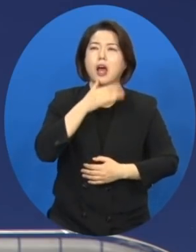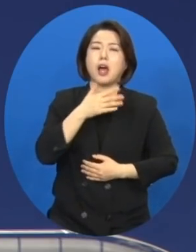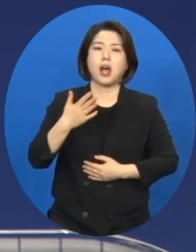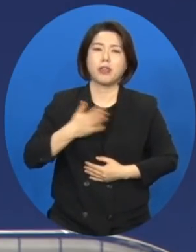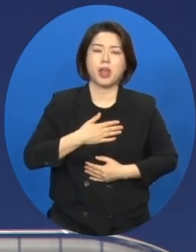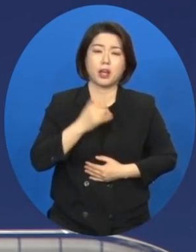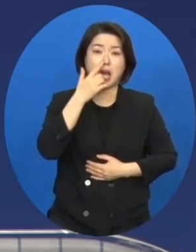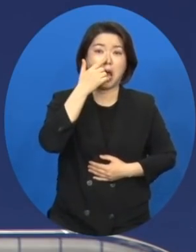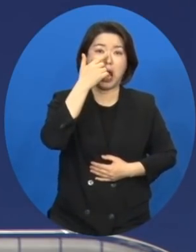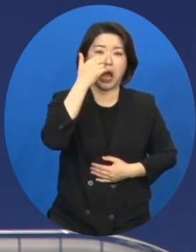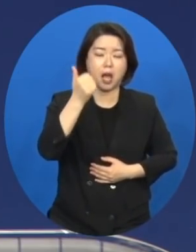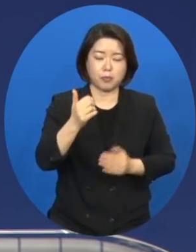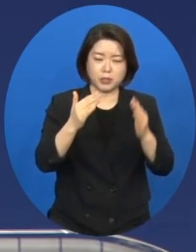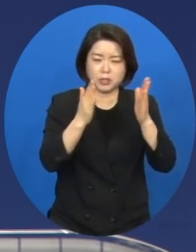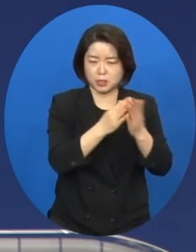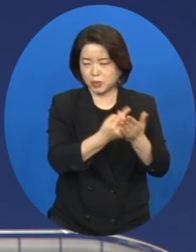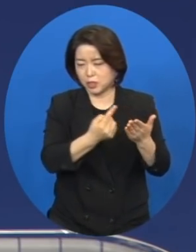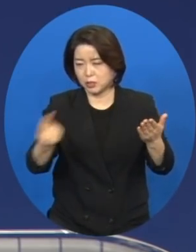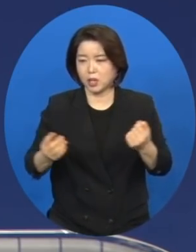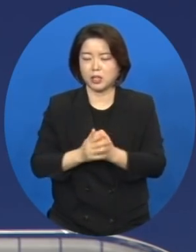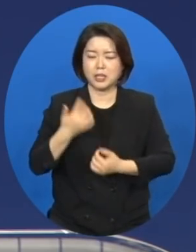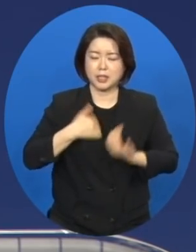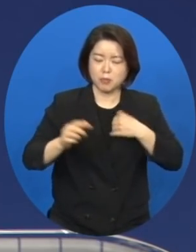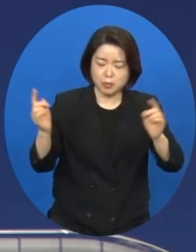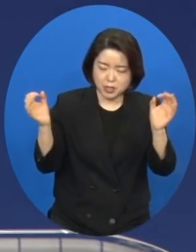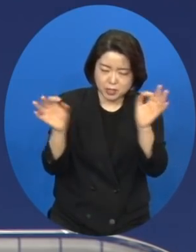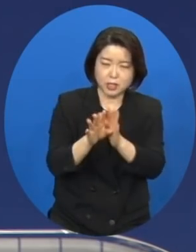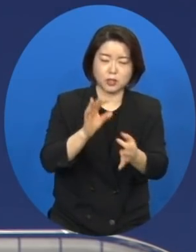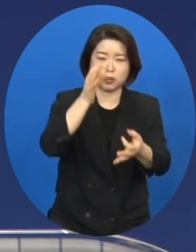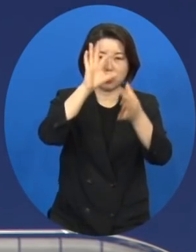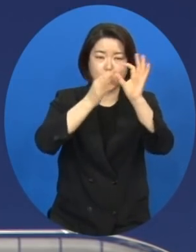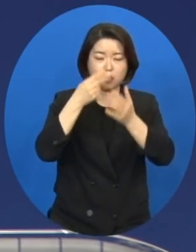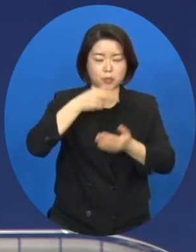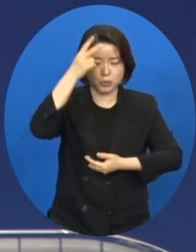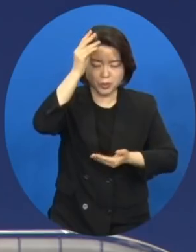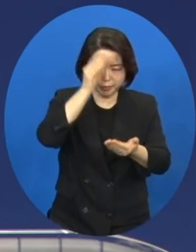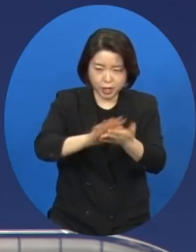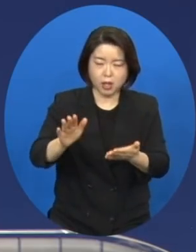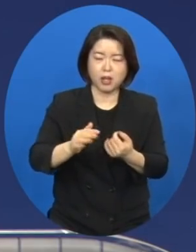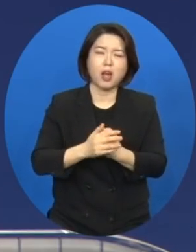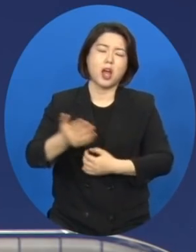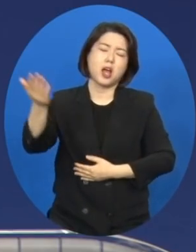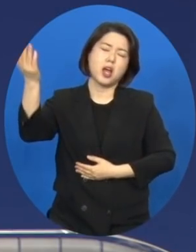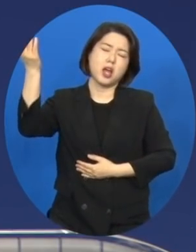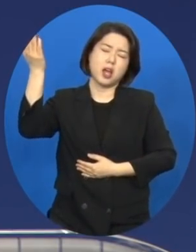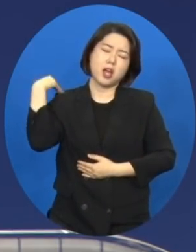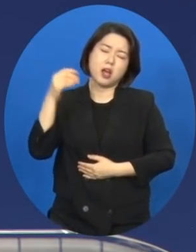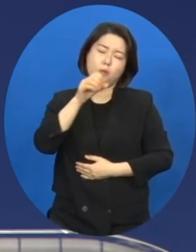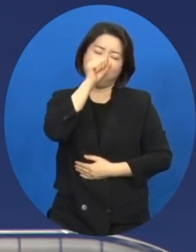떠났구나, 기쁨이 사라졌구나, 포도주가 떨어졌구나, 그때가 참 좋았는데.